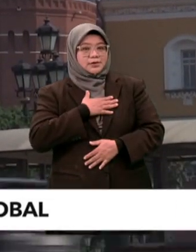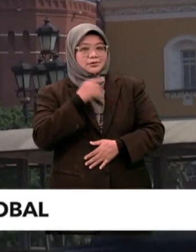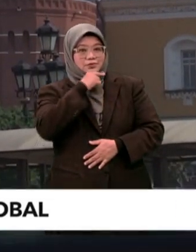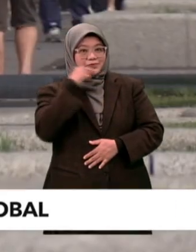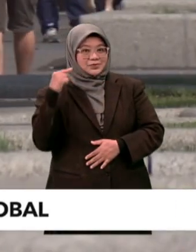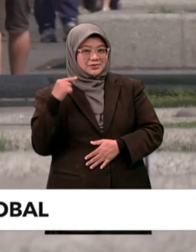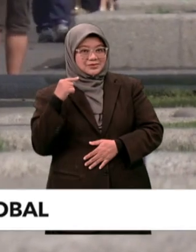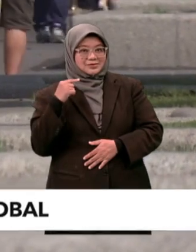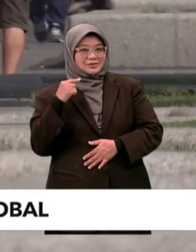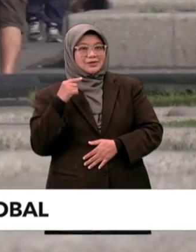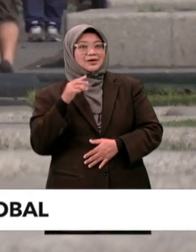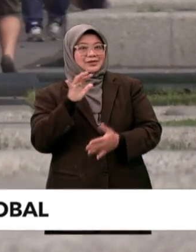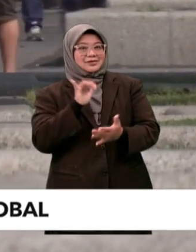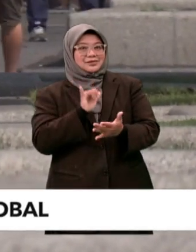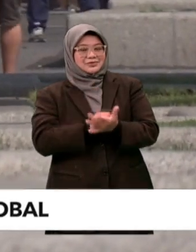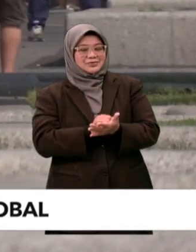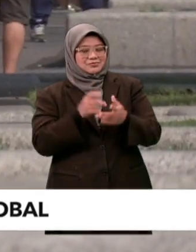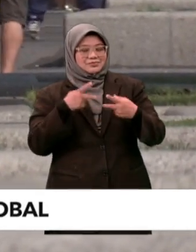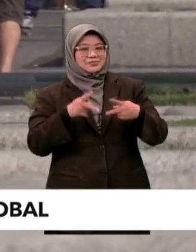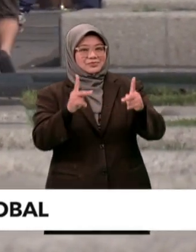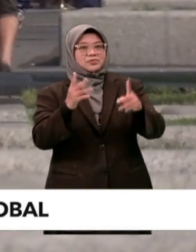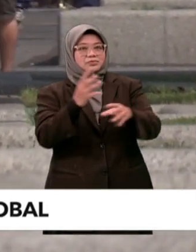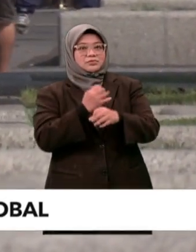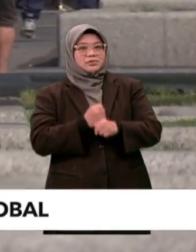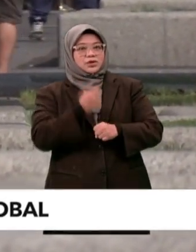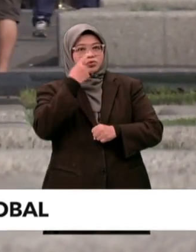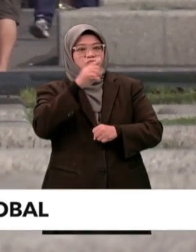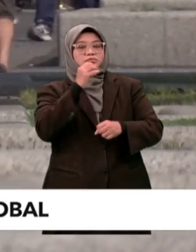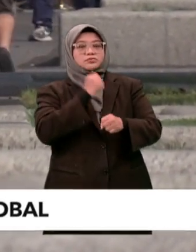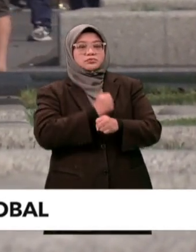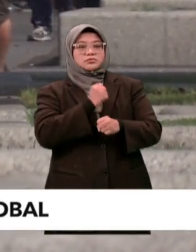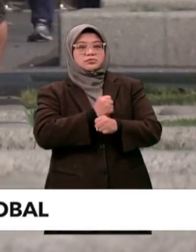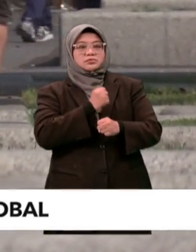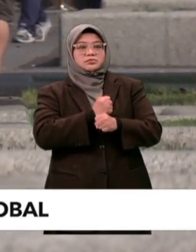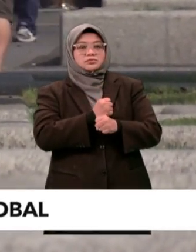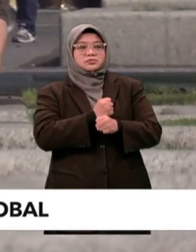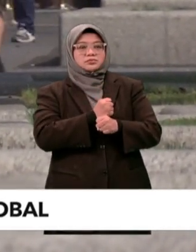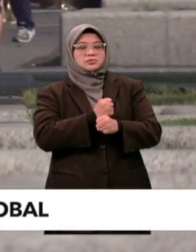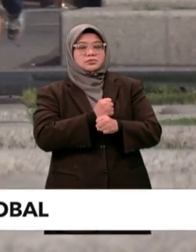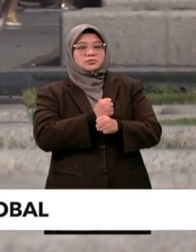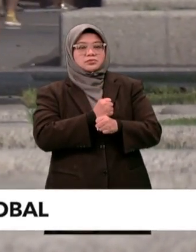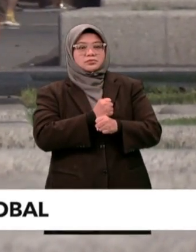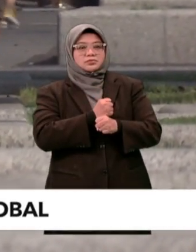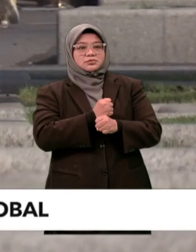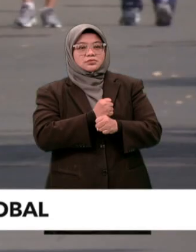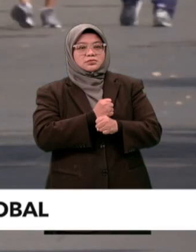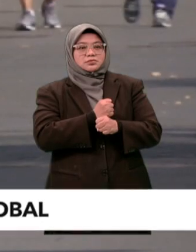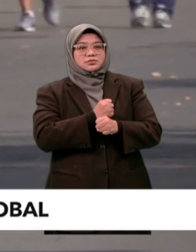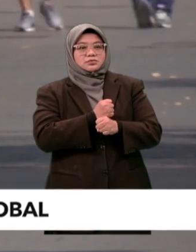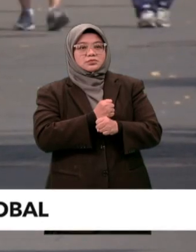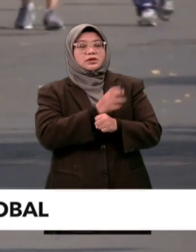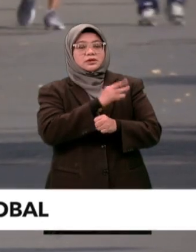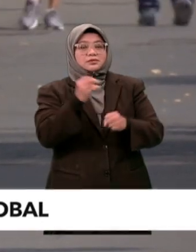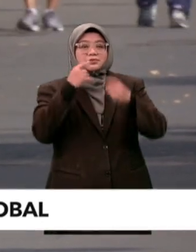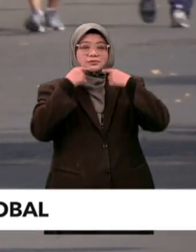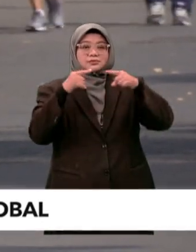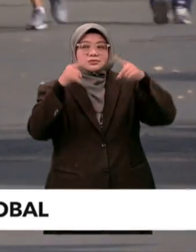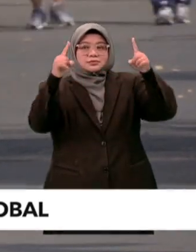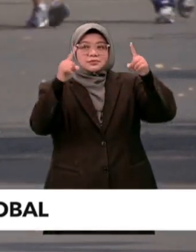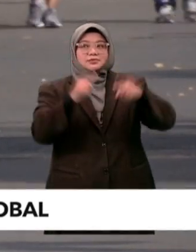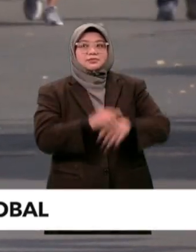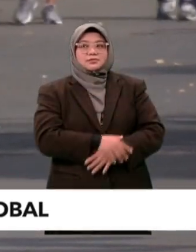pelajar-pelajar saya mendapat peluang untuk bekerja dan bergaya